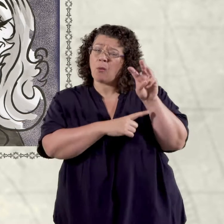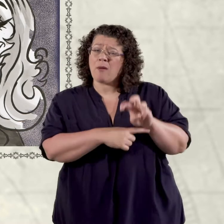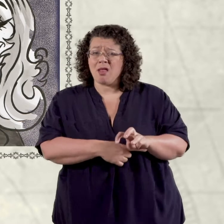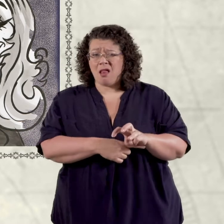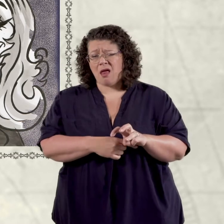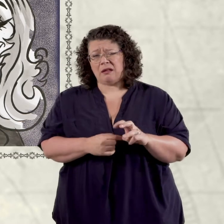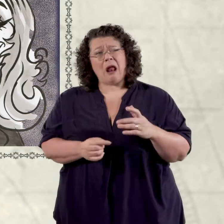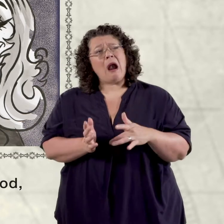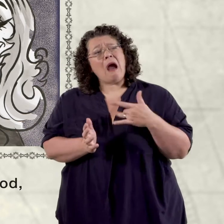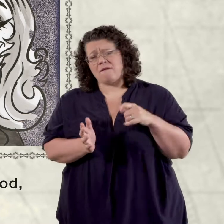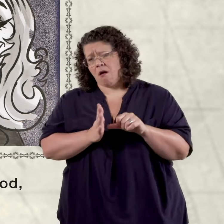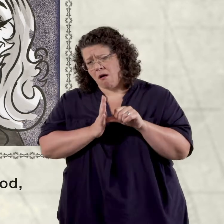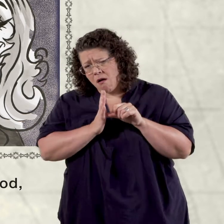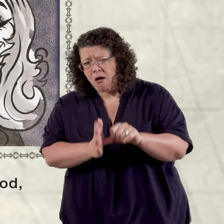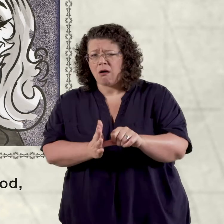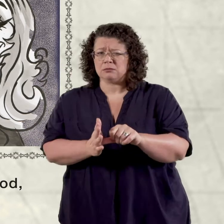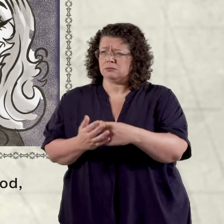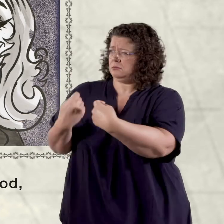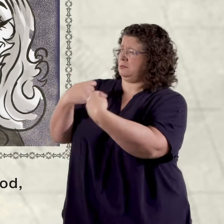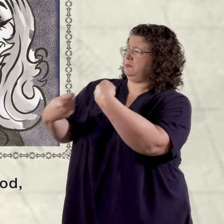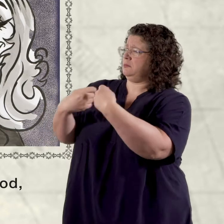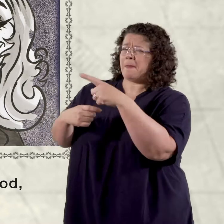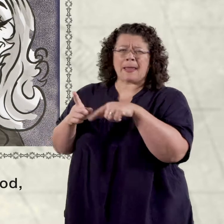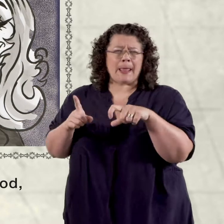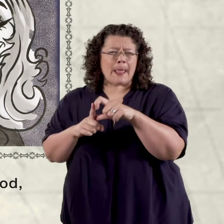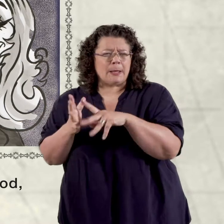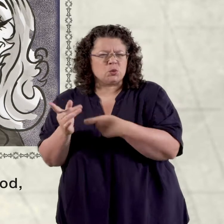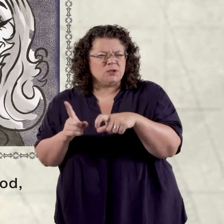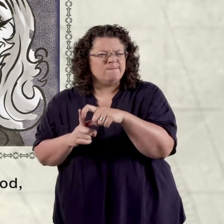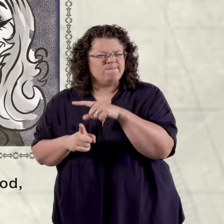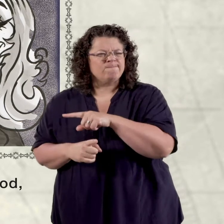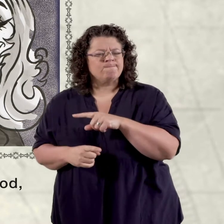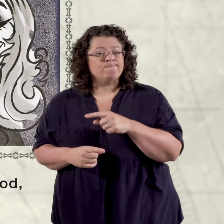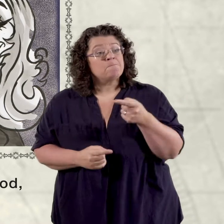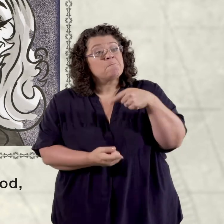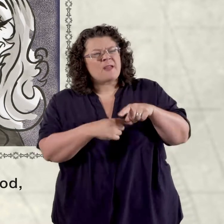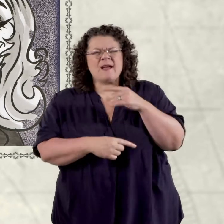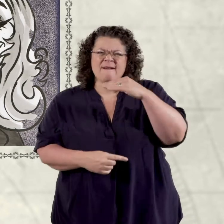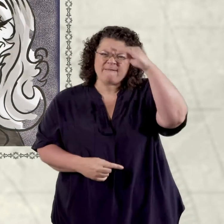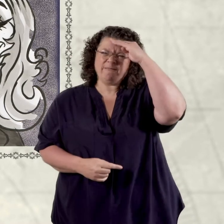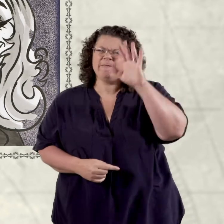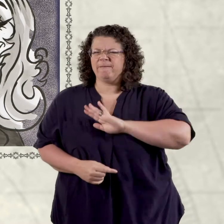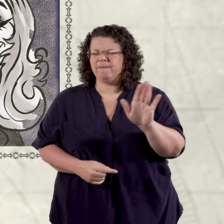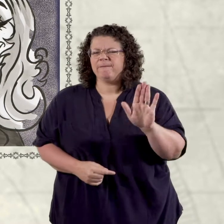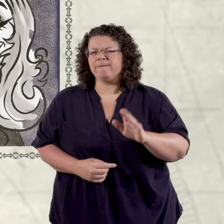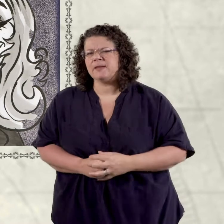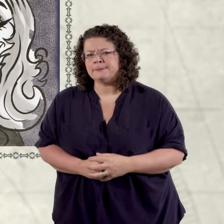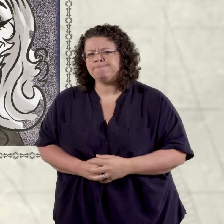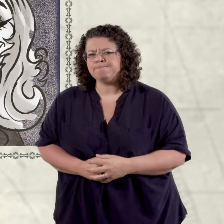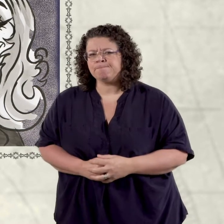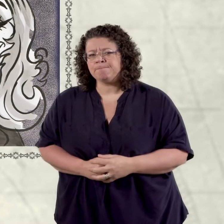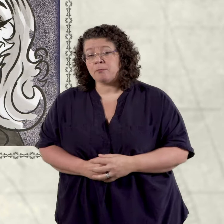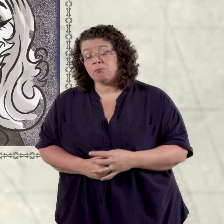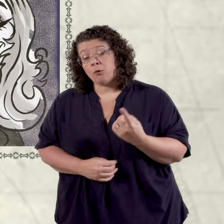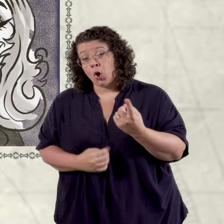Edward. Roedd ym mhobol i wedi dioddef gormod ac wedi cael llond bol. A phwy arall feddylech chi oedd